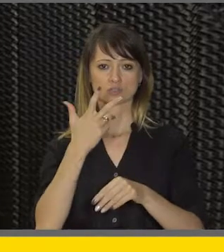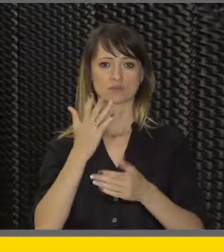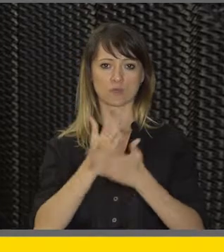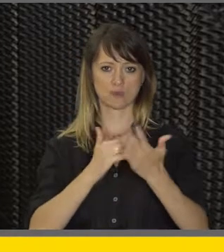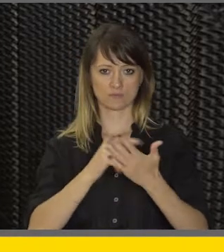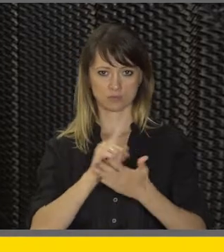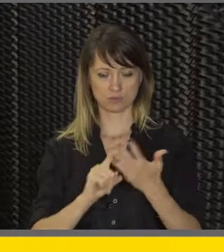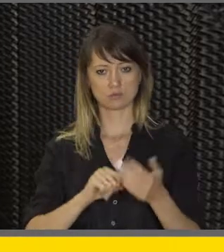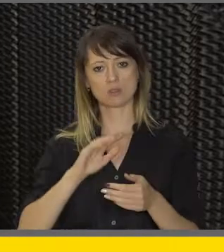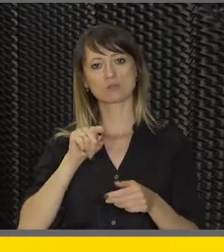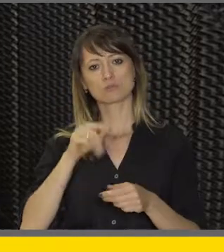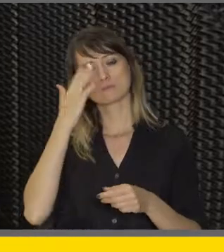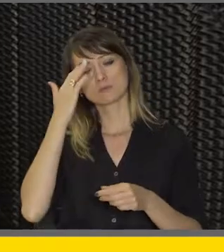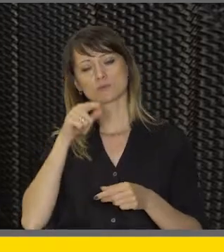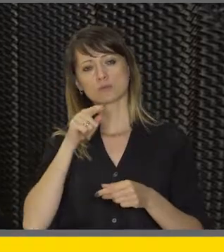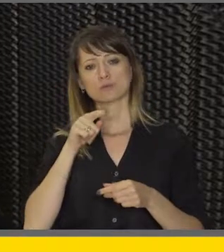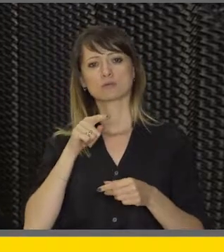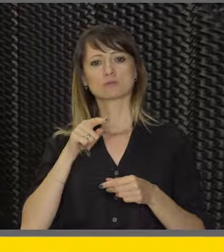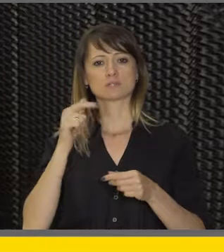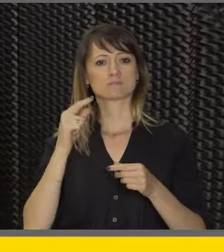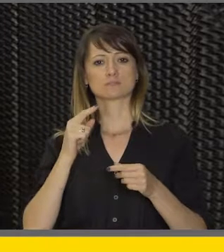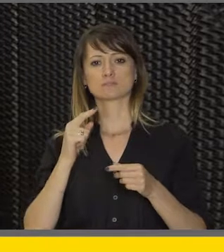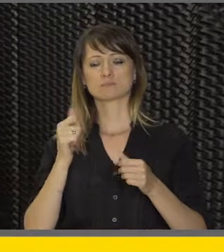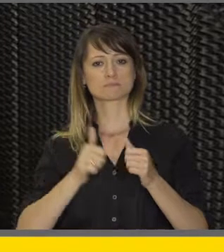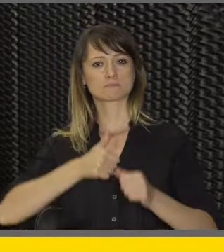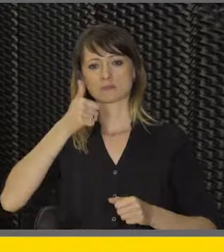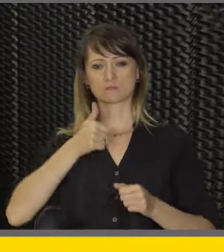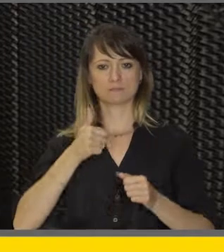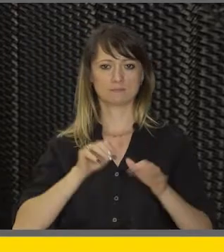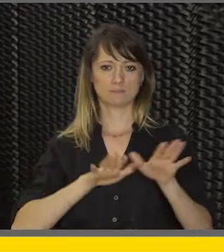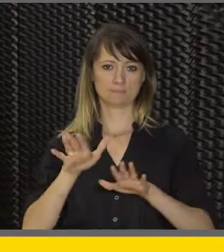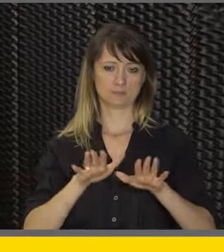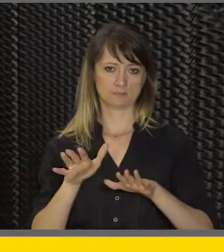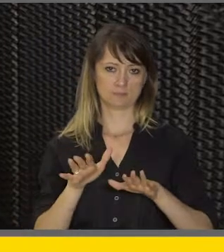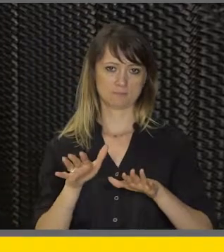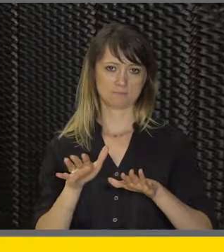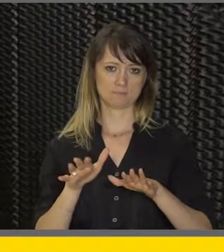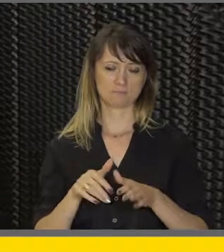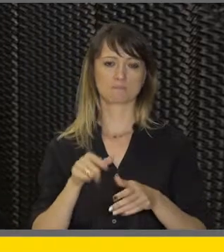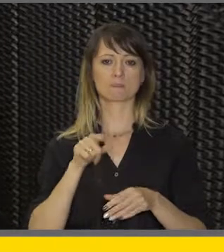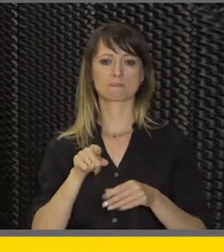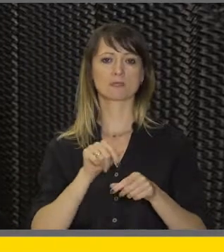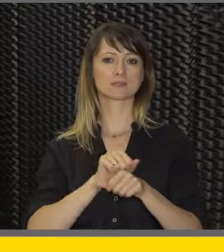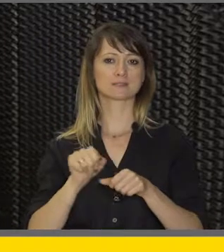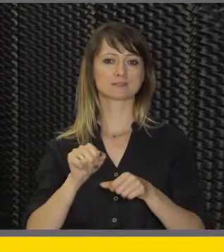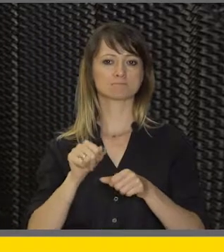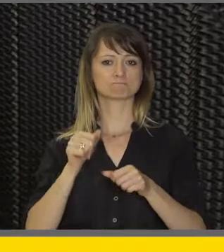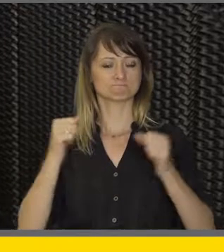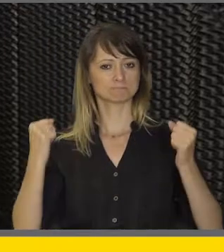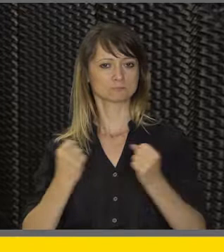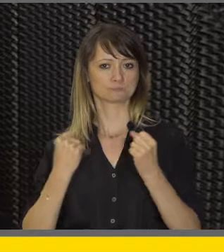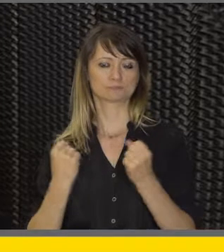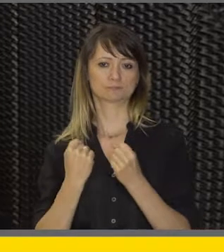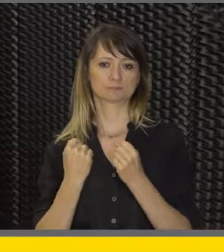obszarze jesteśmy właściwie kluczowym, wiodącym obszarem technologicznym. I to dla nas jakby w tym momencie inspiracja do tego,